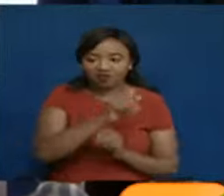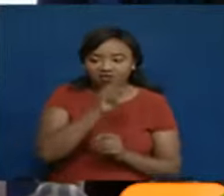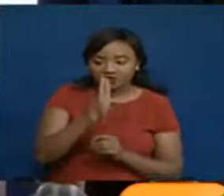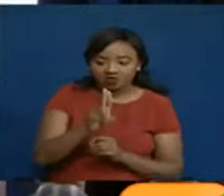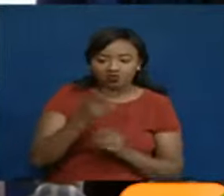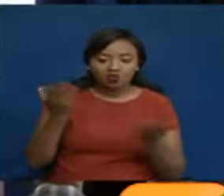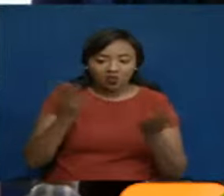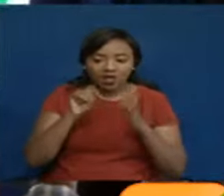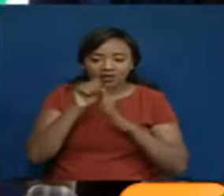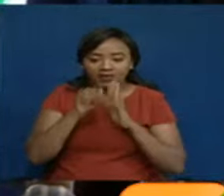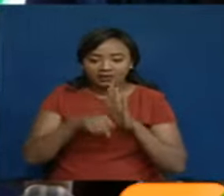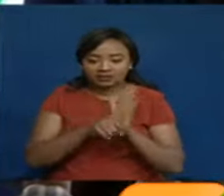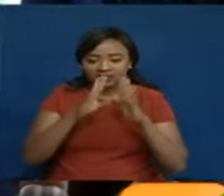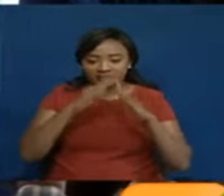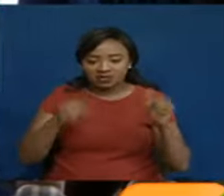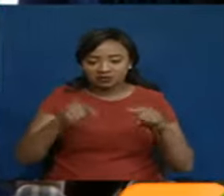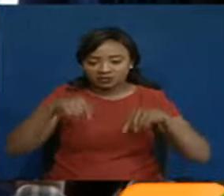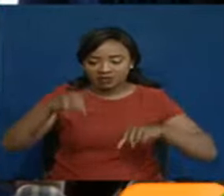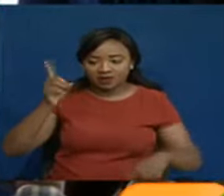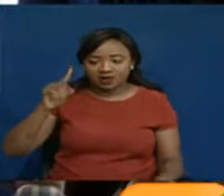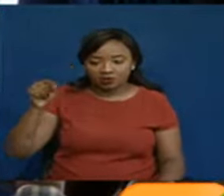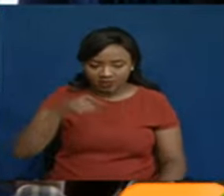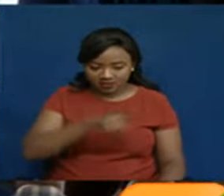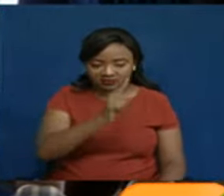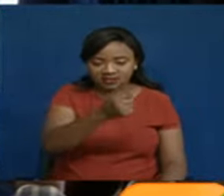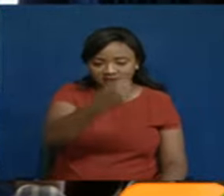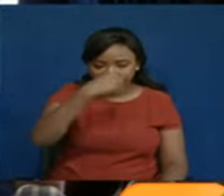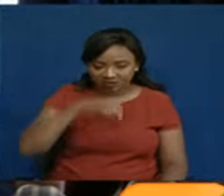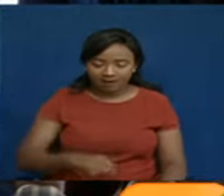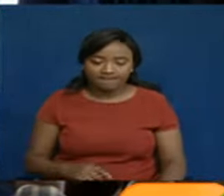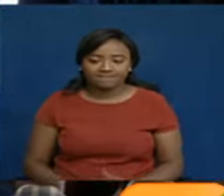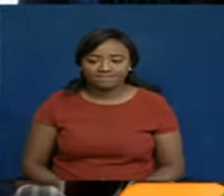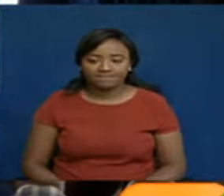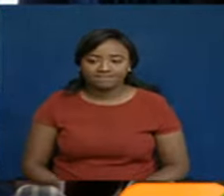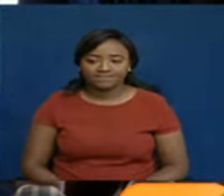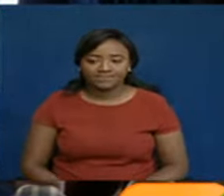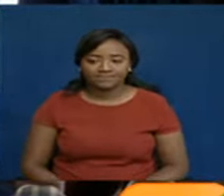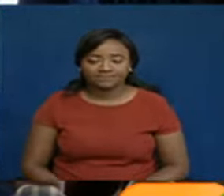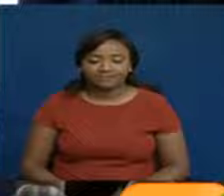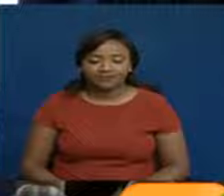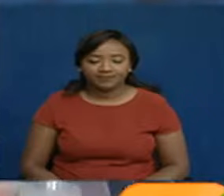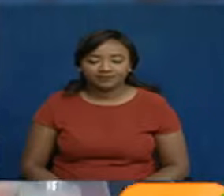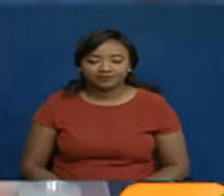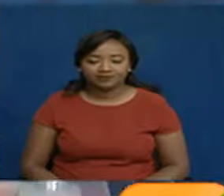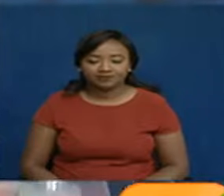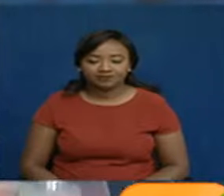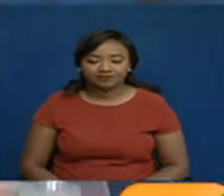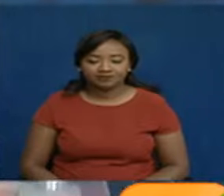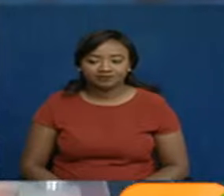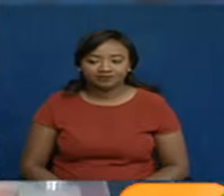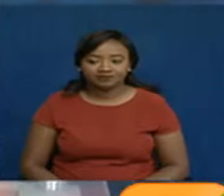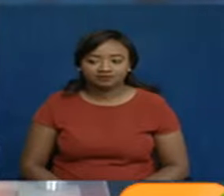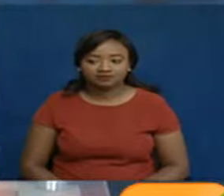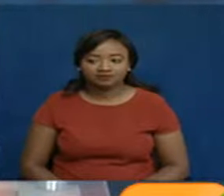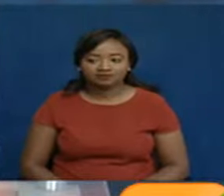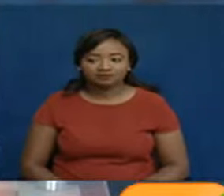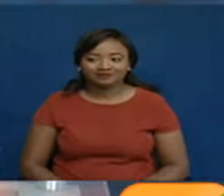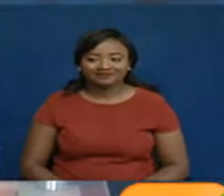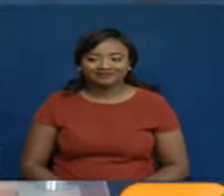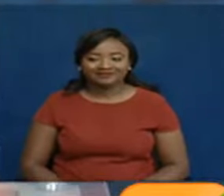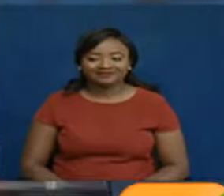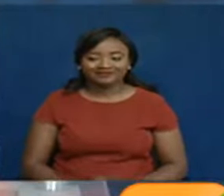katika ikulu ya Nairobi. Seth Olale, runinga ya Citizen. Tuelekee Marekani, ambapo